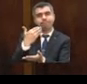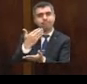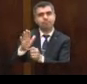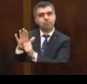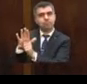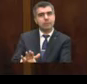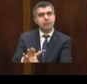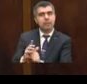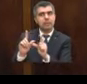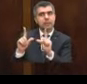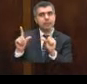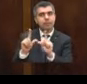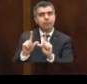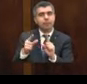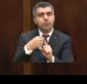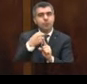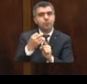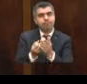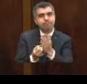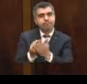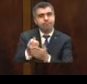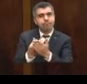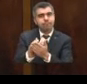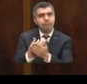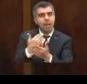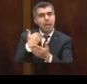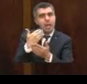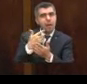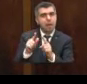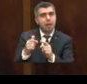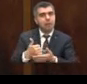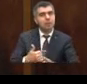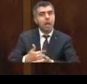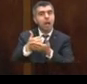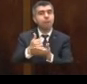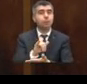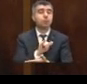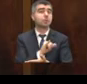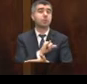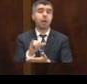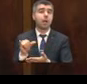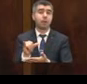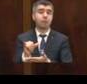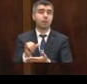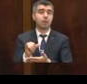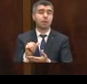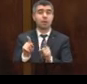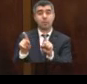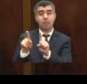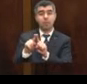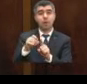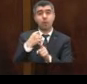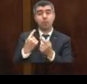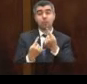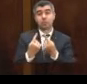الإعلام المأجورة التي يوفر لها دعم غير مسبوق لاستهداف سمعة وصورة المغرب